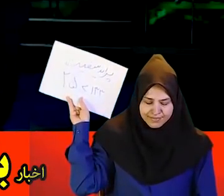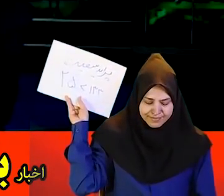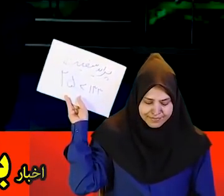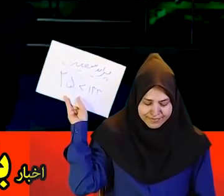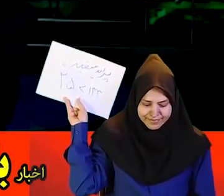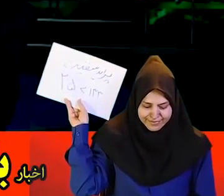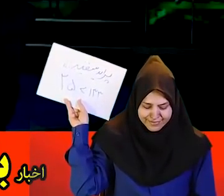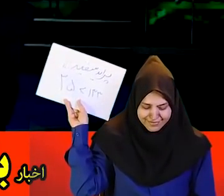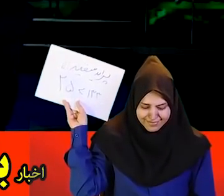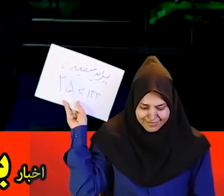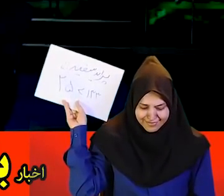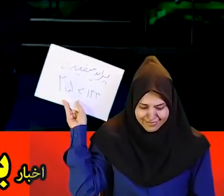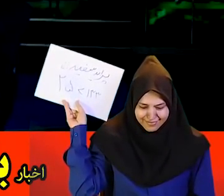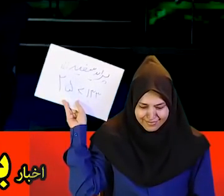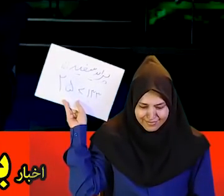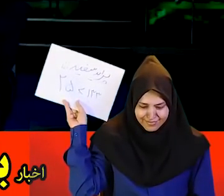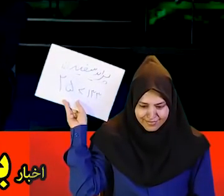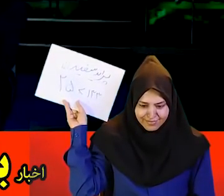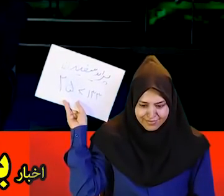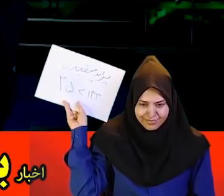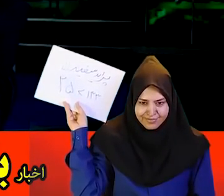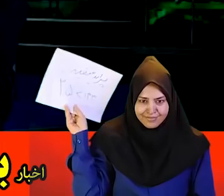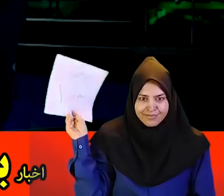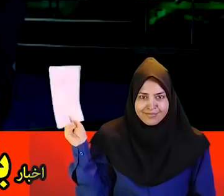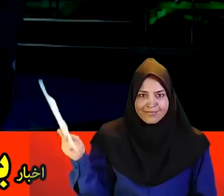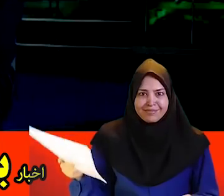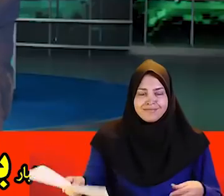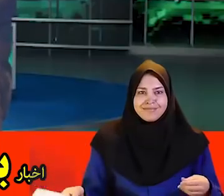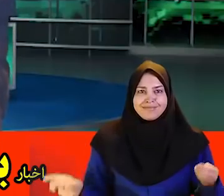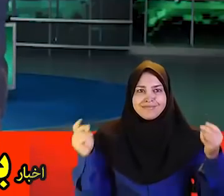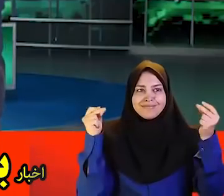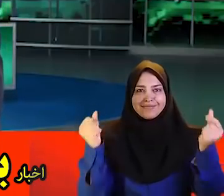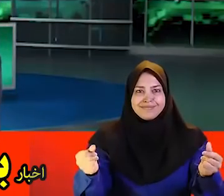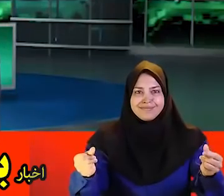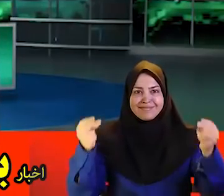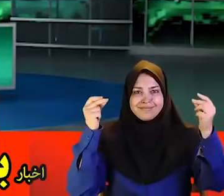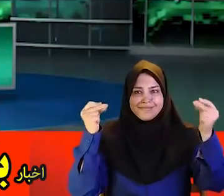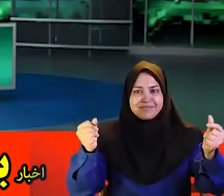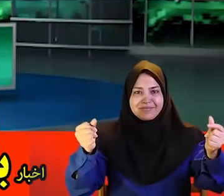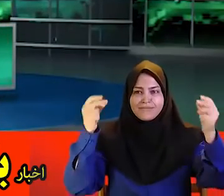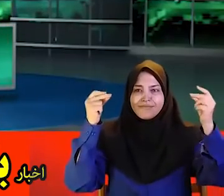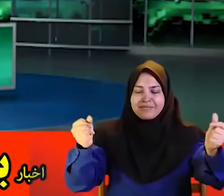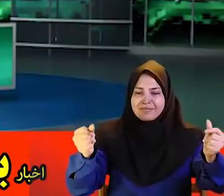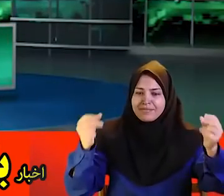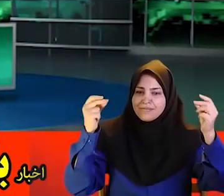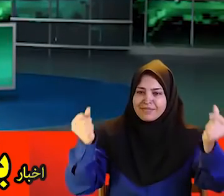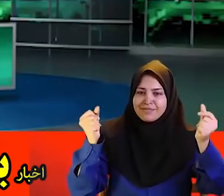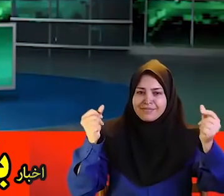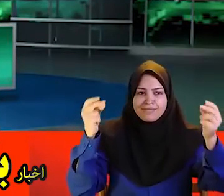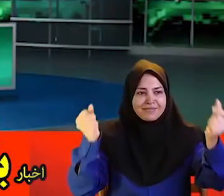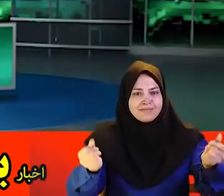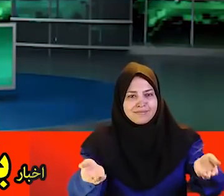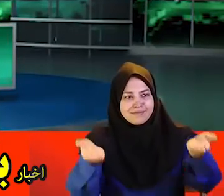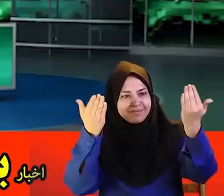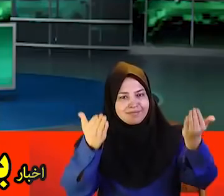ببخشی، تلگرام فیلتر نشد. وای چه آنلاینم من،